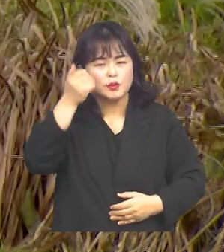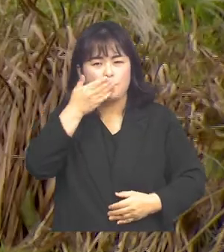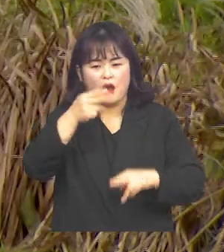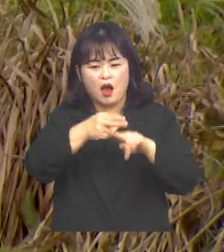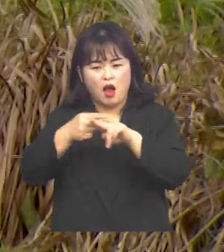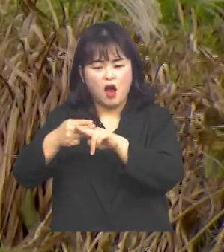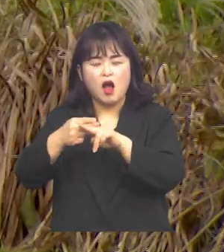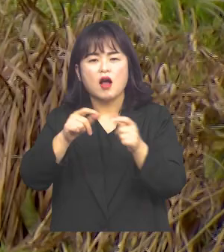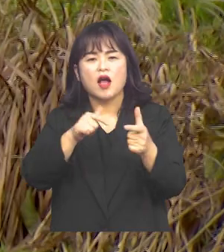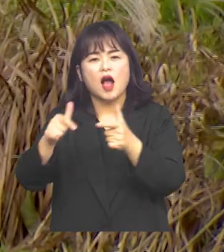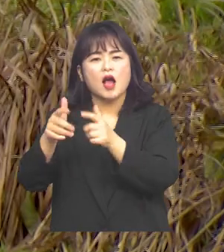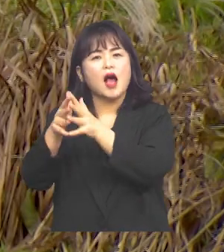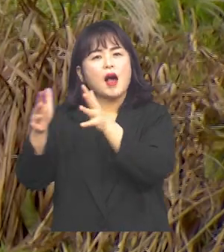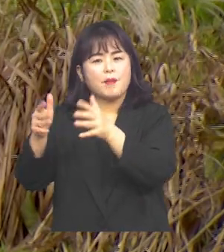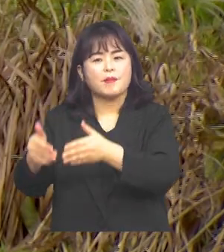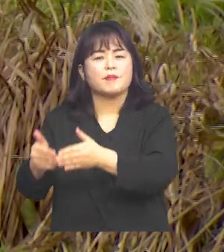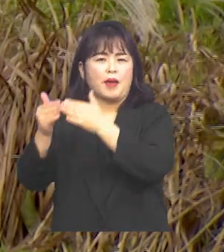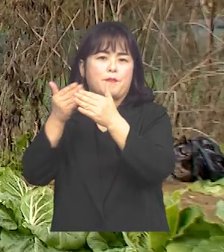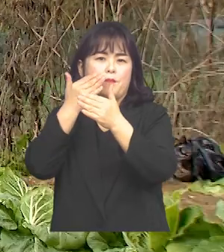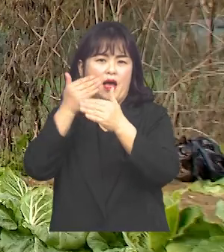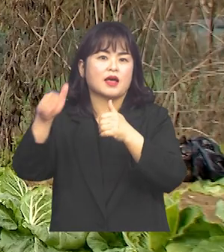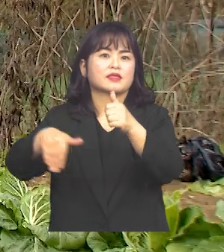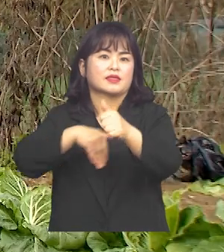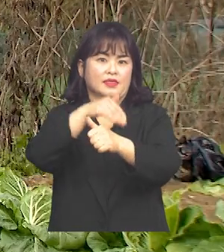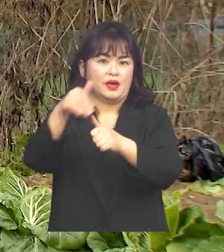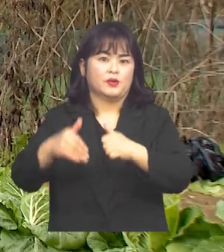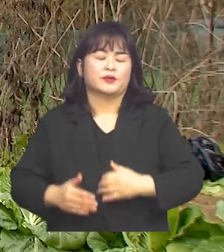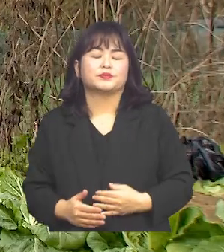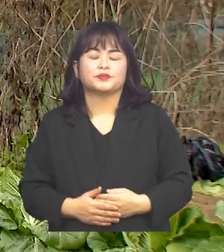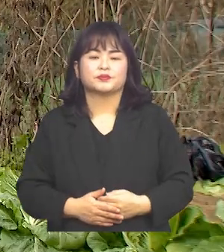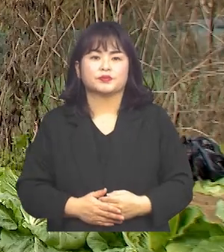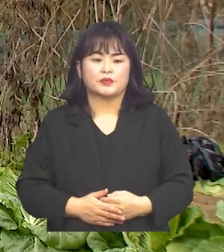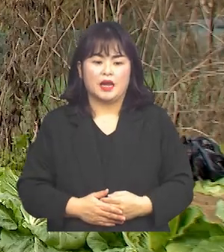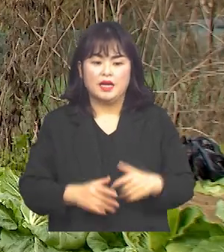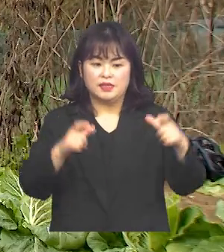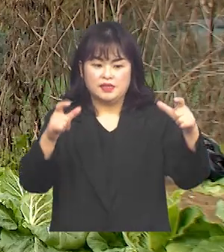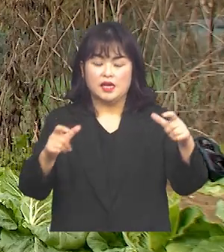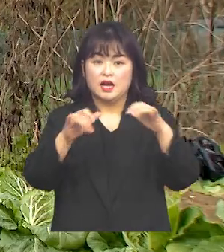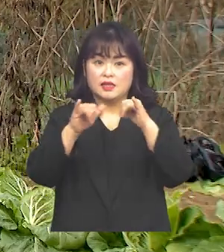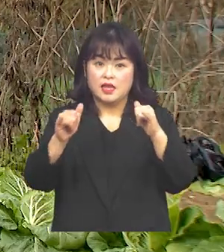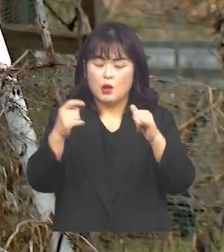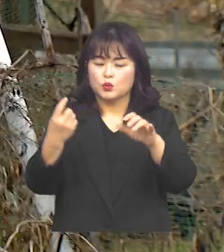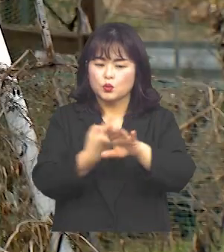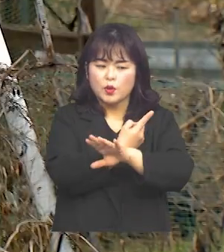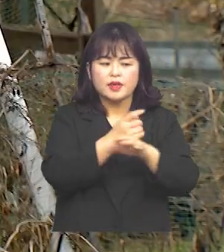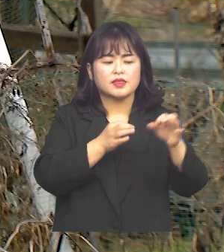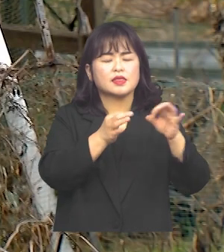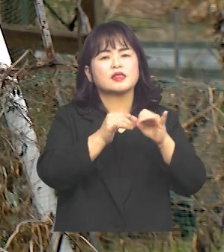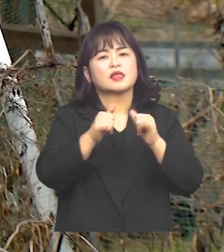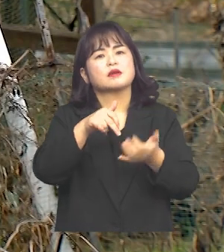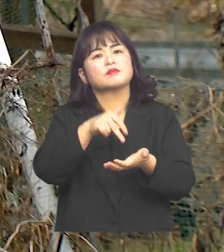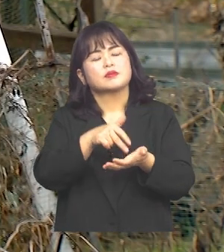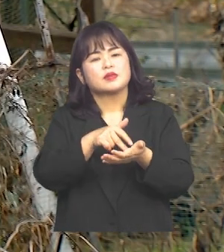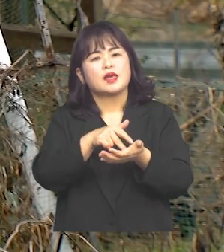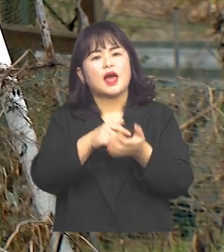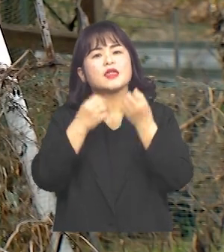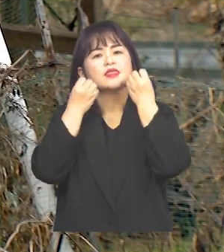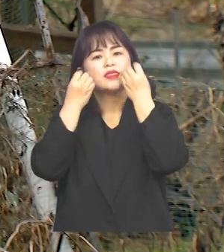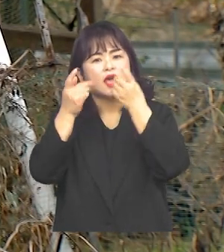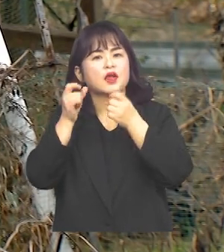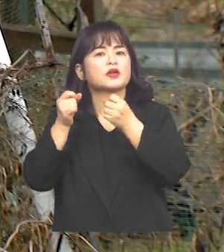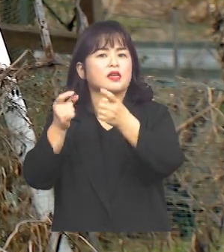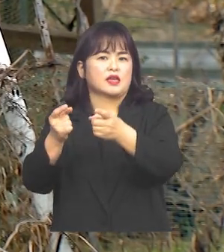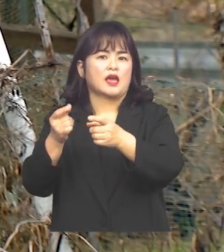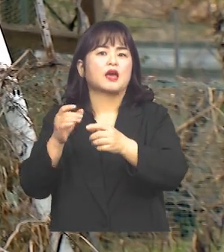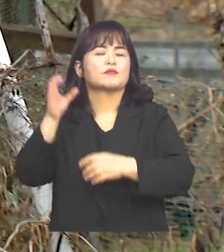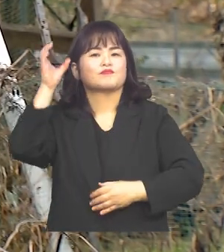음식점, 공동주택 등 신규 설치가 가능해졌습니다. 이는 지역 주민뿐 아니라 소상공인들에게도 새로운